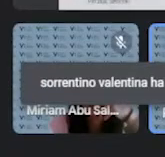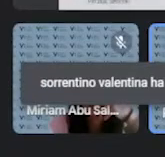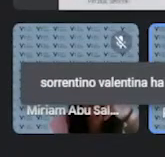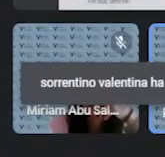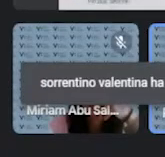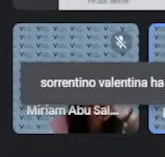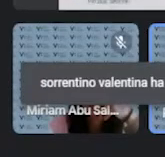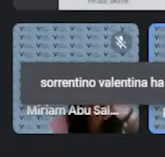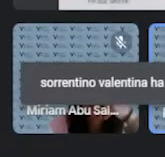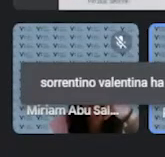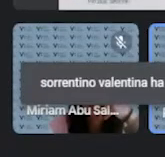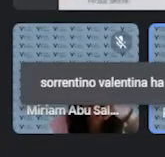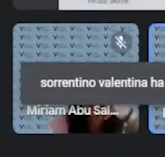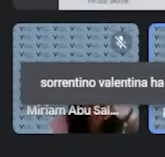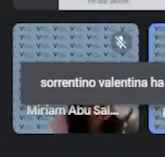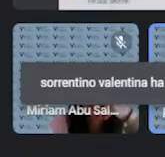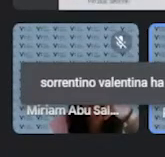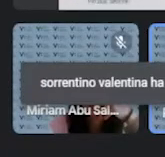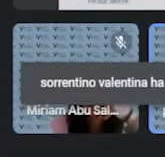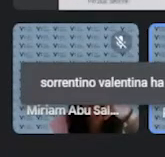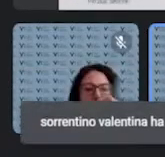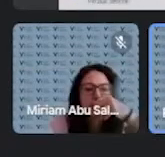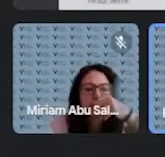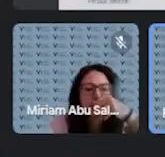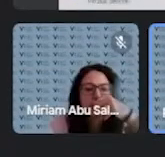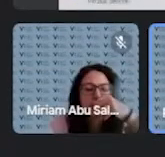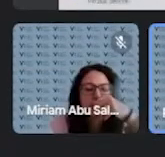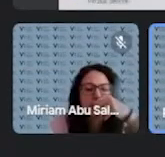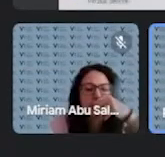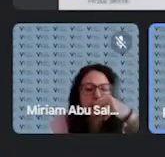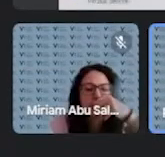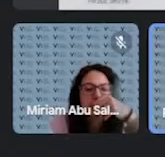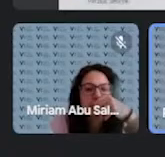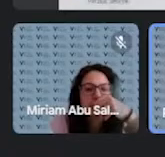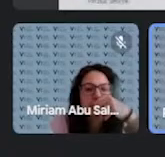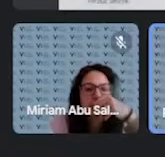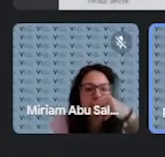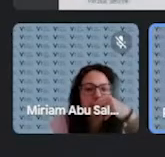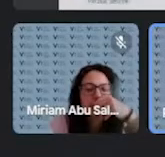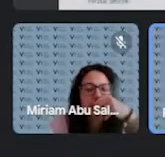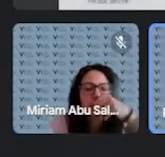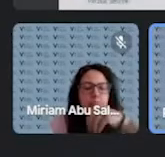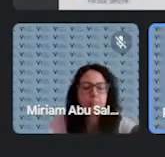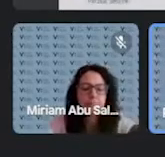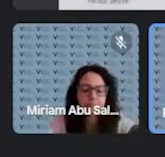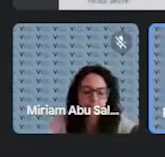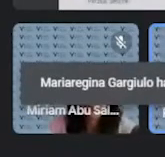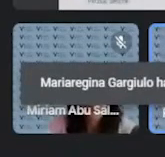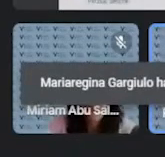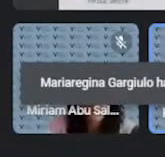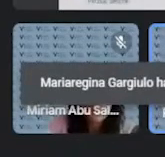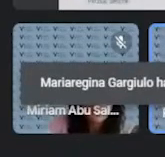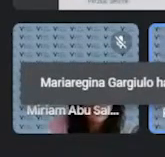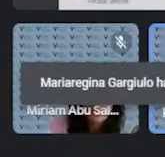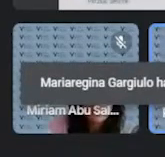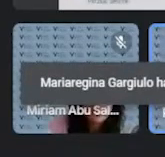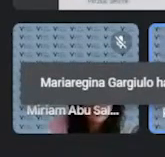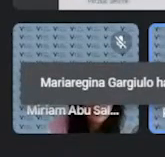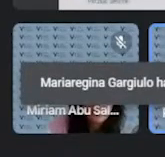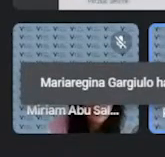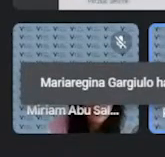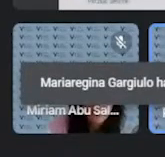l'esperienza, diciamo, vi consente anche, per chi di voi sceglierà di farla, diciamo,